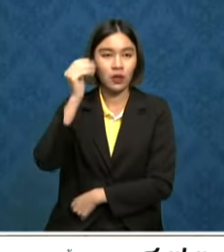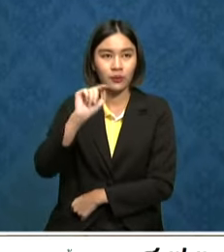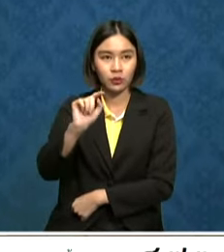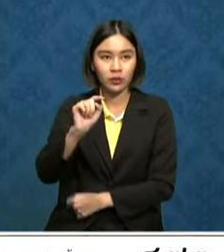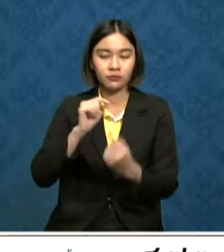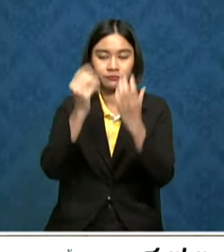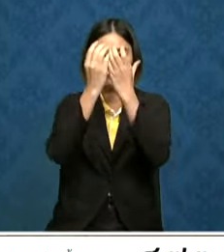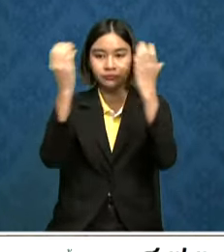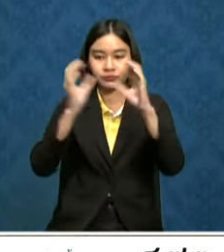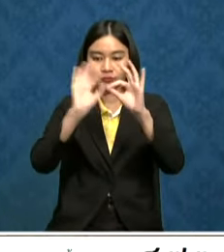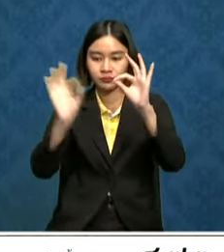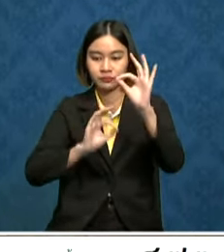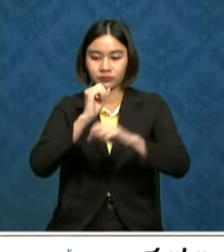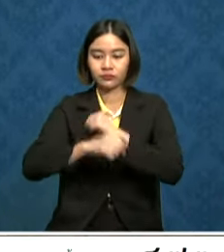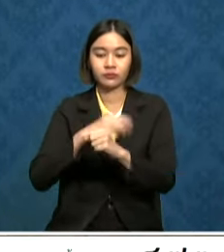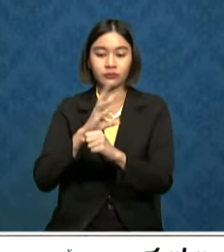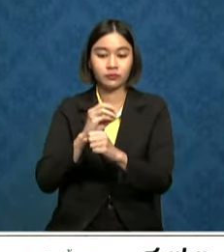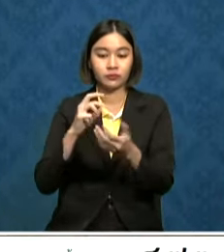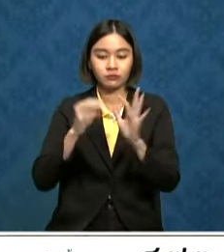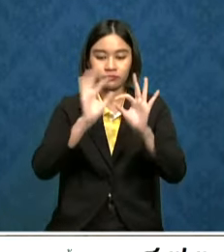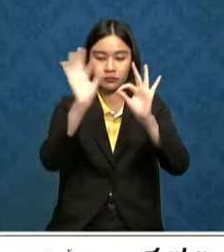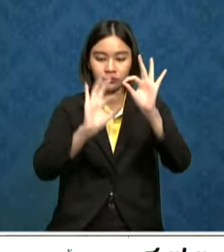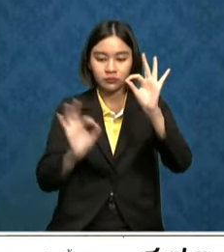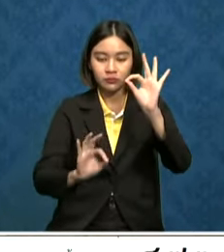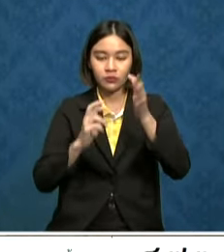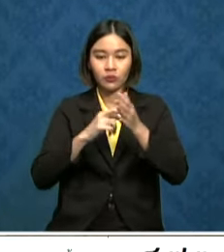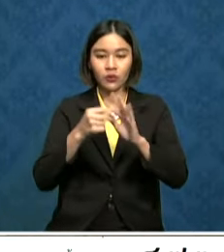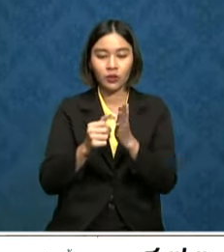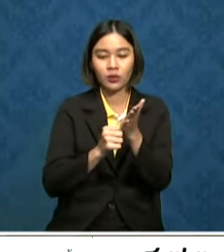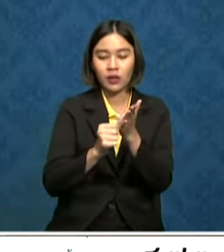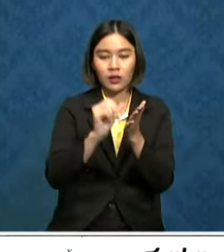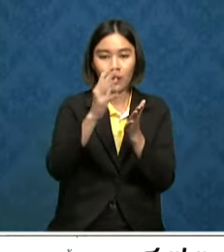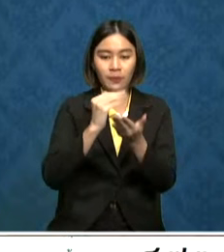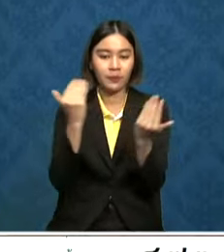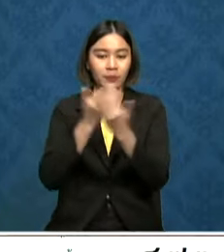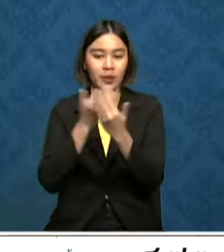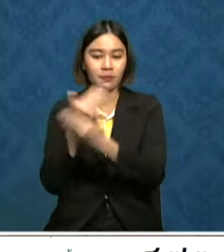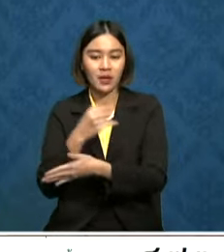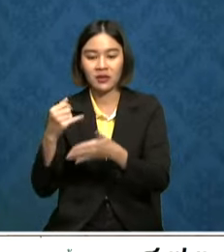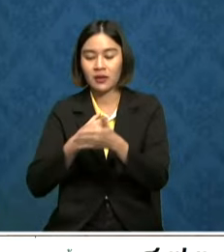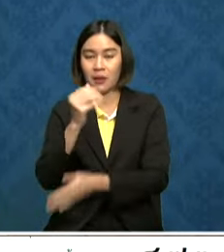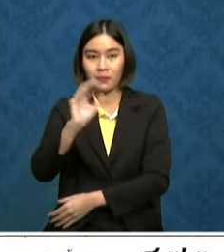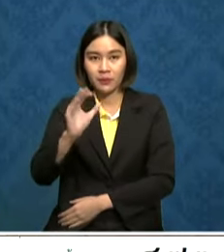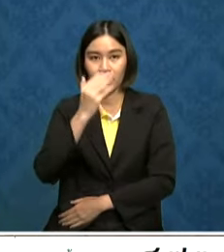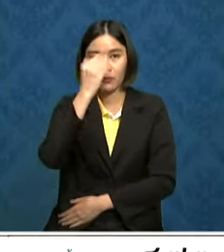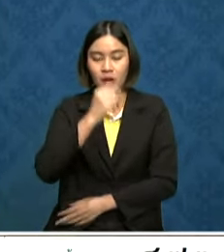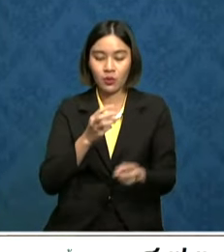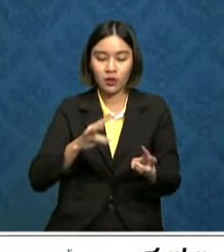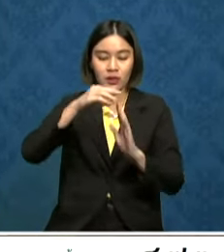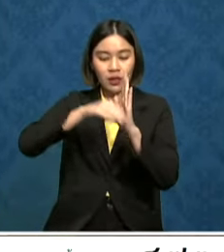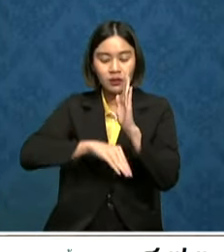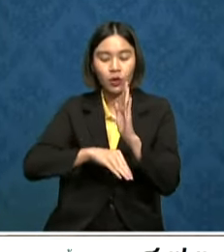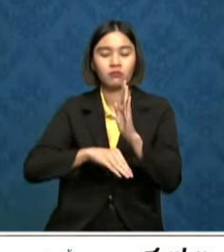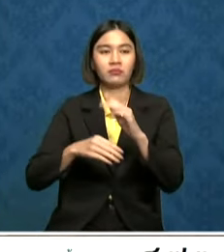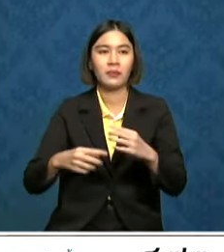รัฐธรรมนูญฉบับปี 60ได้ถูกเขียนไว้ไม่ให้เราแก้ไขหรือเปลี่ยนแปลงได้โดยง่ายและหนึ่งในกลไก